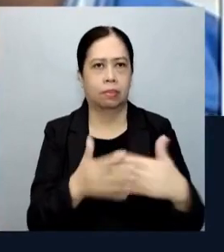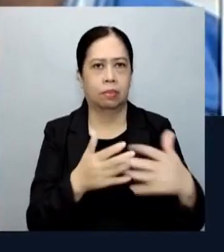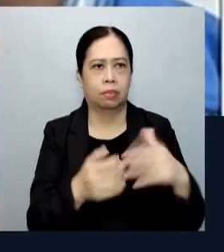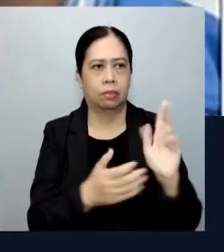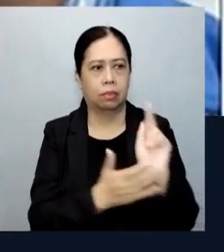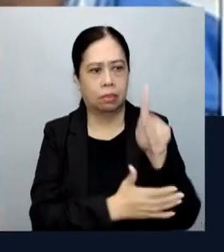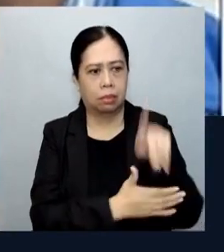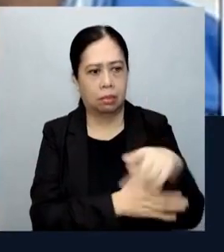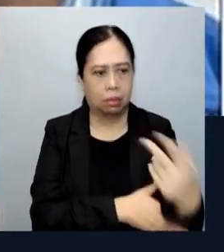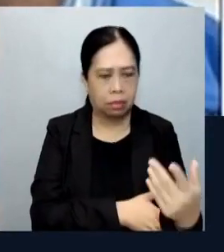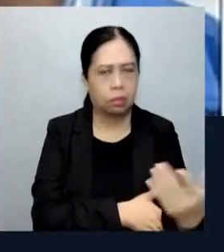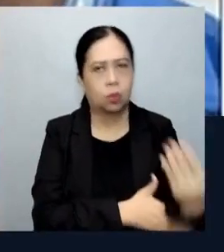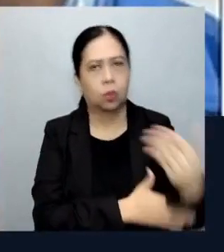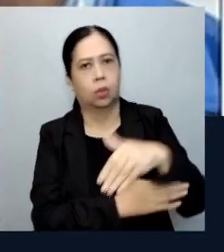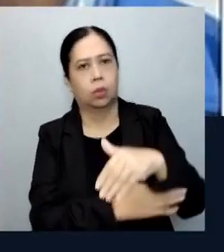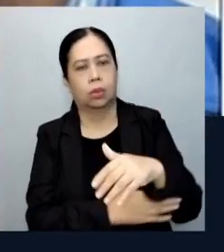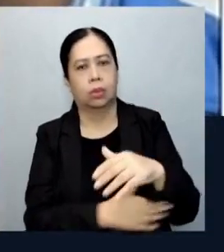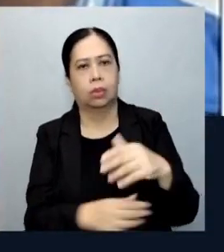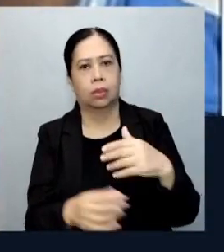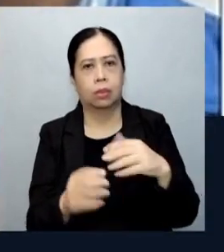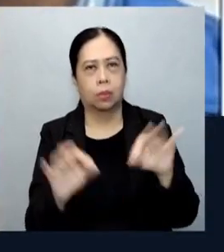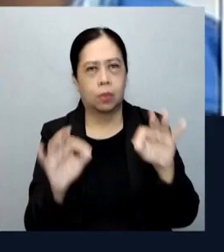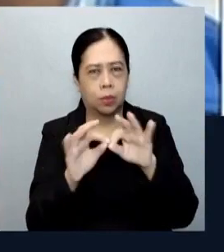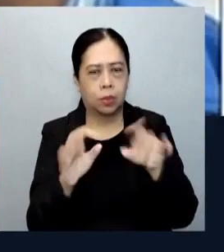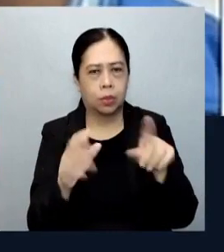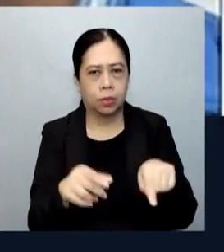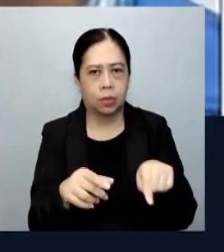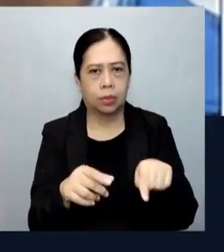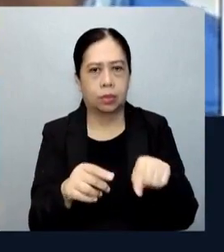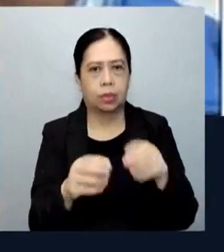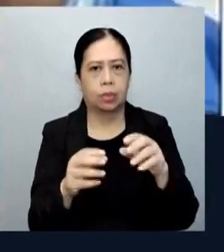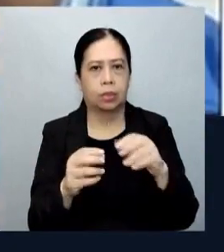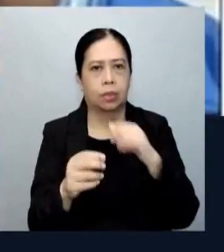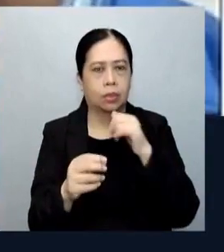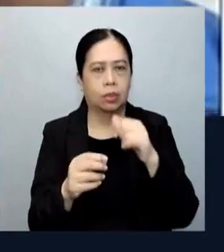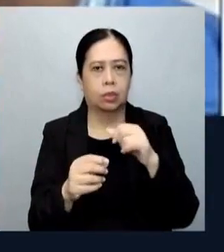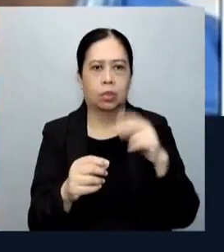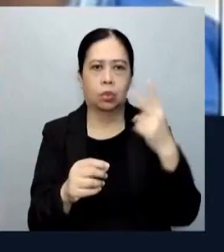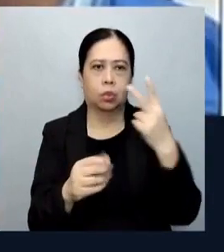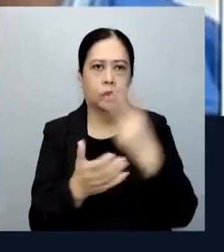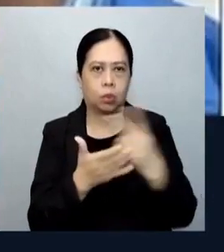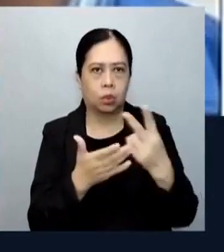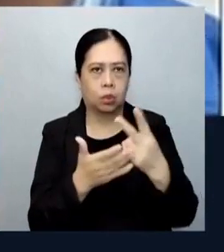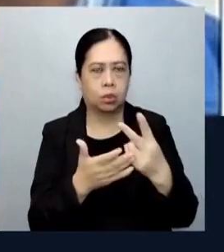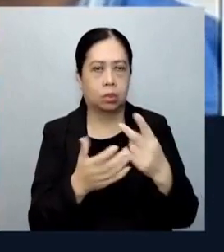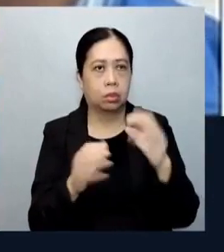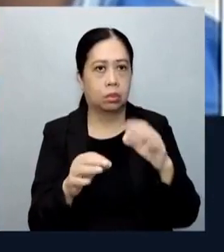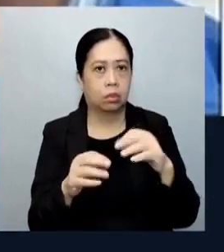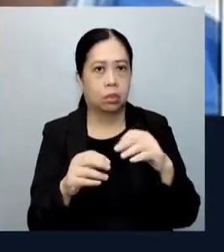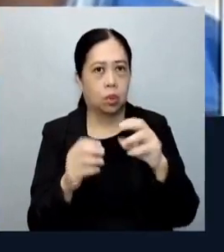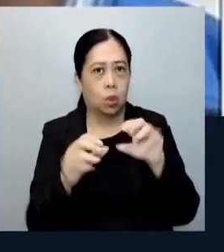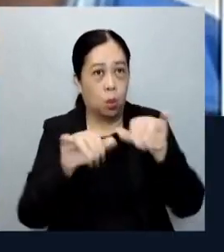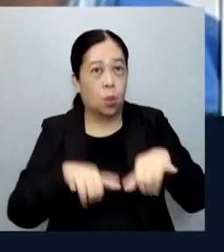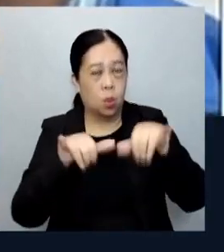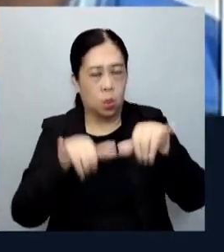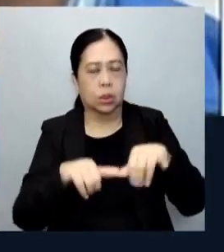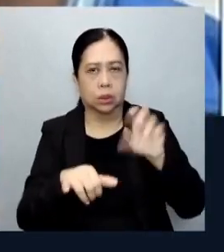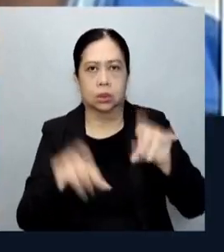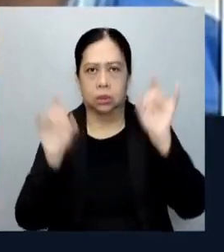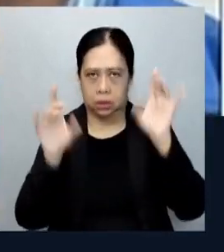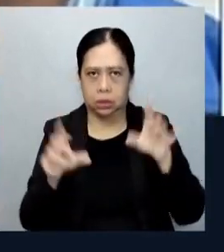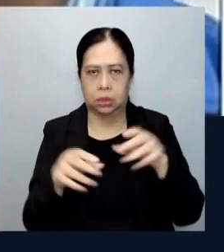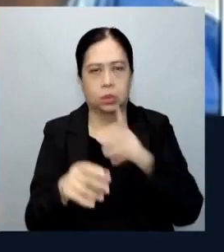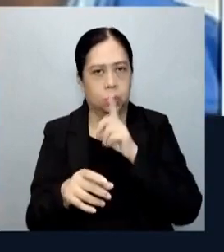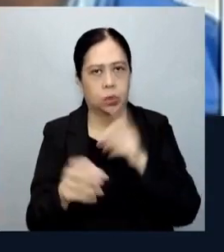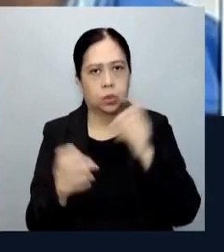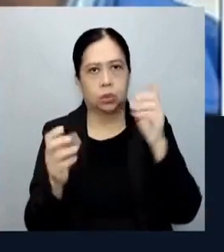Basta hindi lang yung lubog ng mahigit 2 linggo. Yung masyadong matagal nang nakalubog, talagang